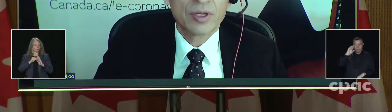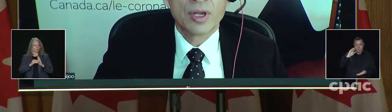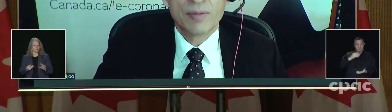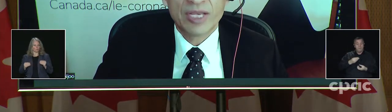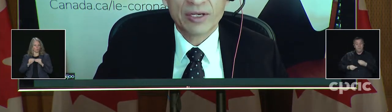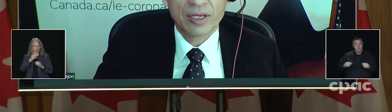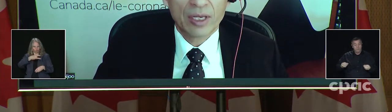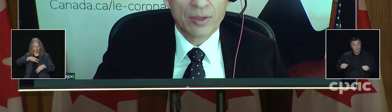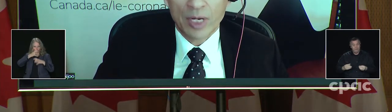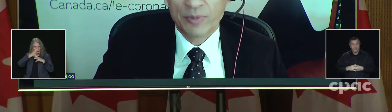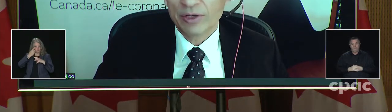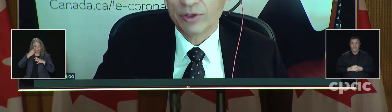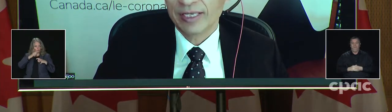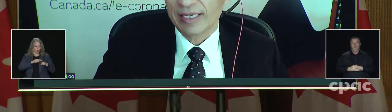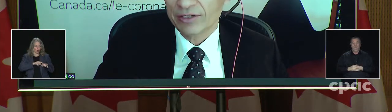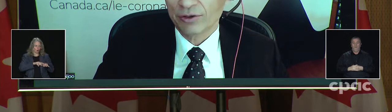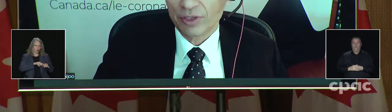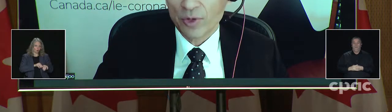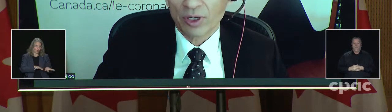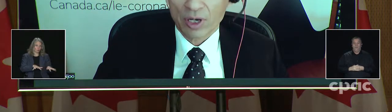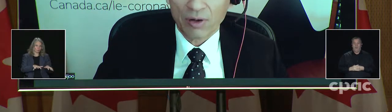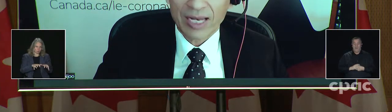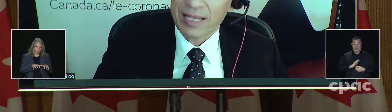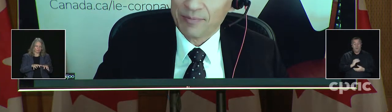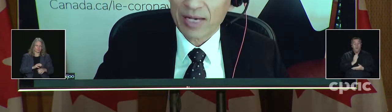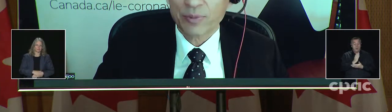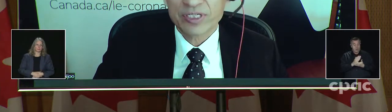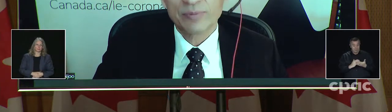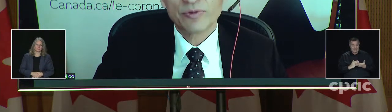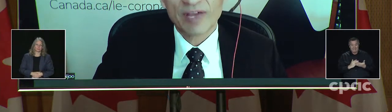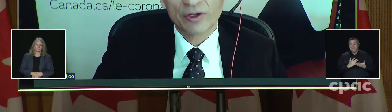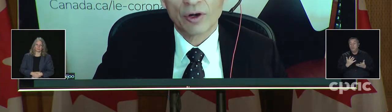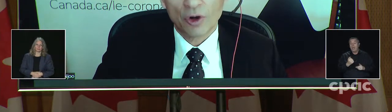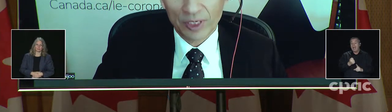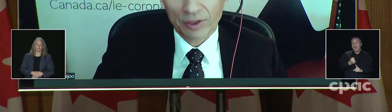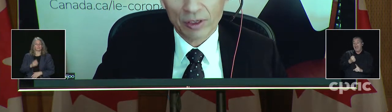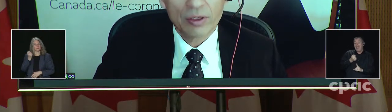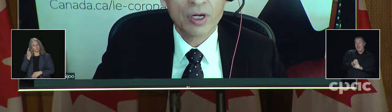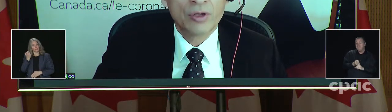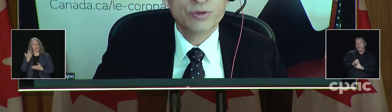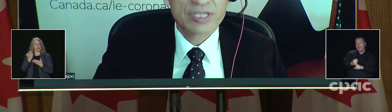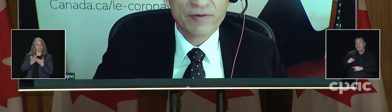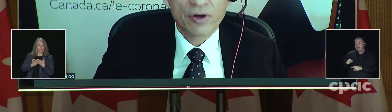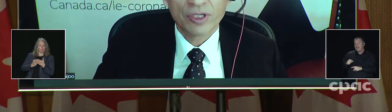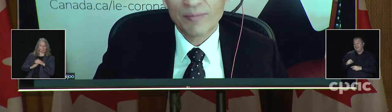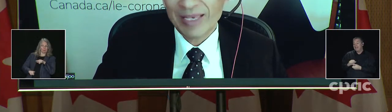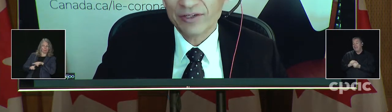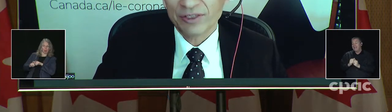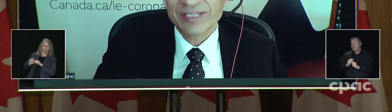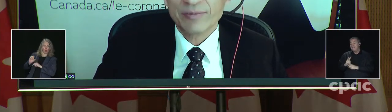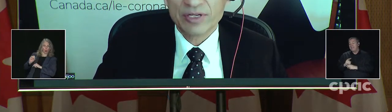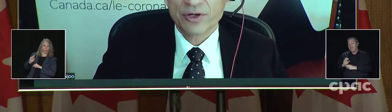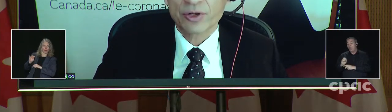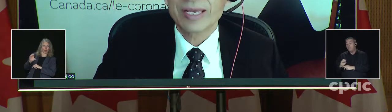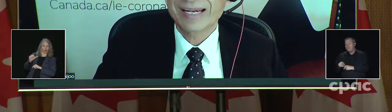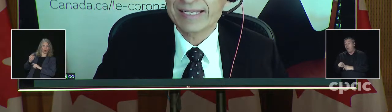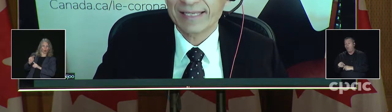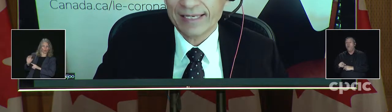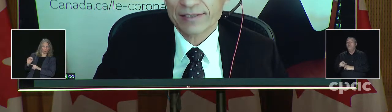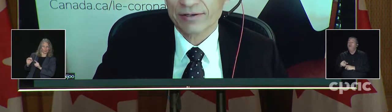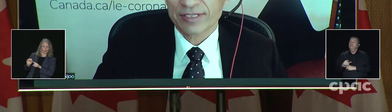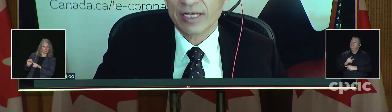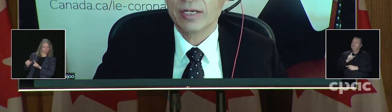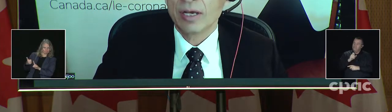propagation. Bien que des questions demeurent quant à l'impact possible du variant Omicron, nous savons que le maintien de ces mesures